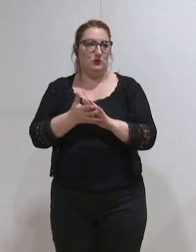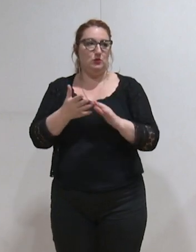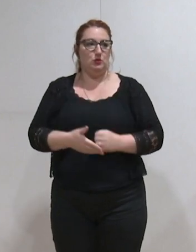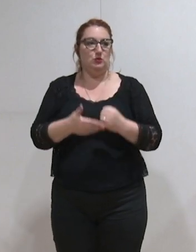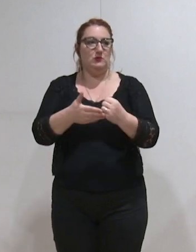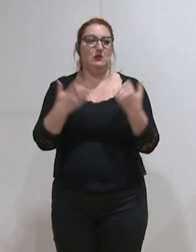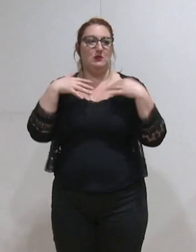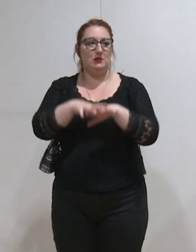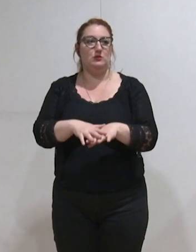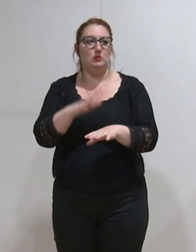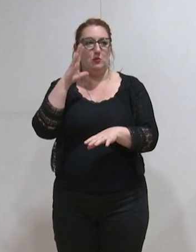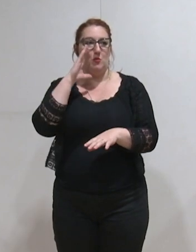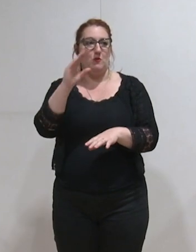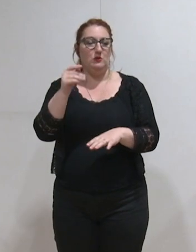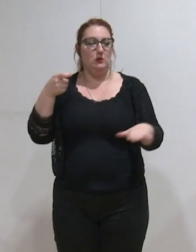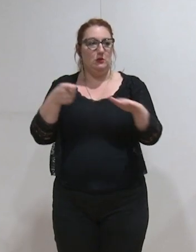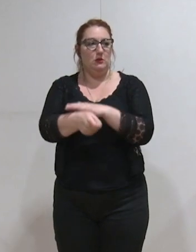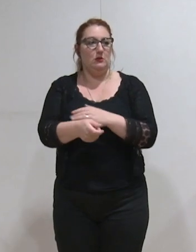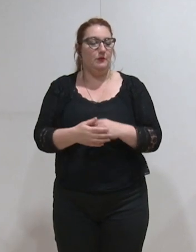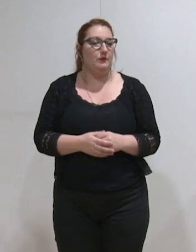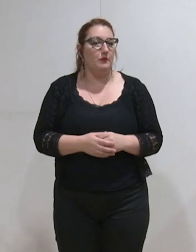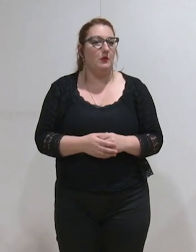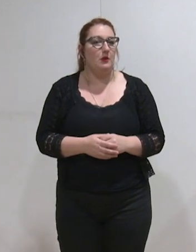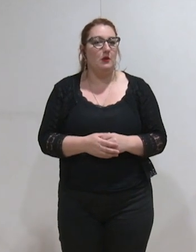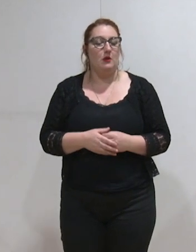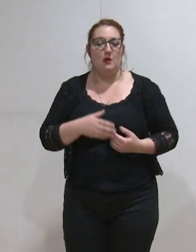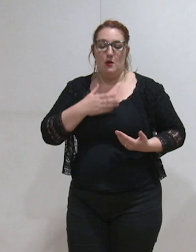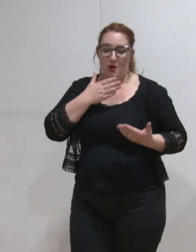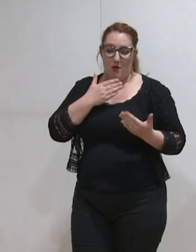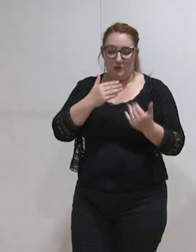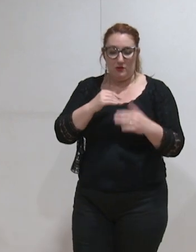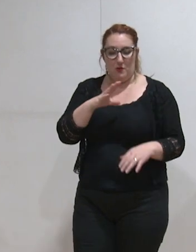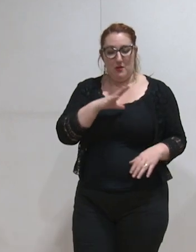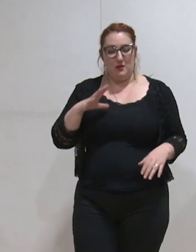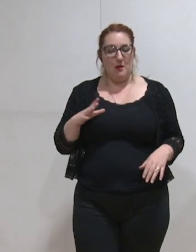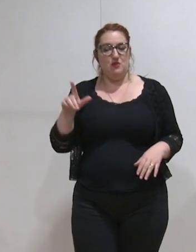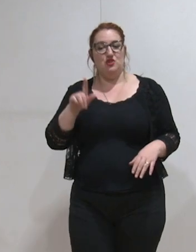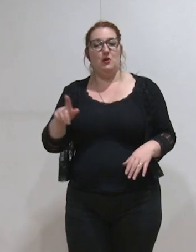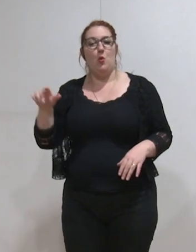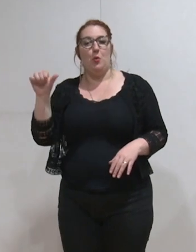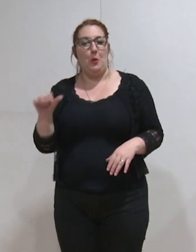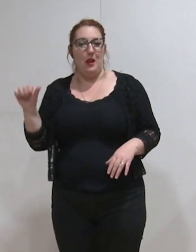casenav alors en attendant que Madame girolin puisse apprendre à nos chôeurs àêtre des chômeurs